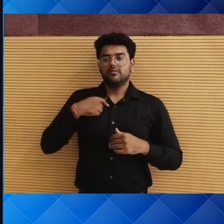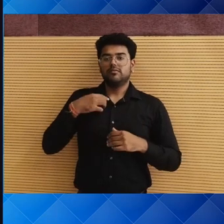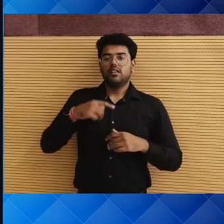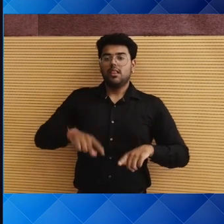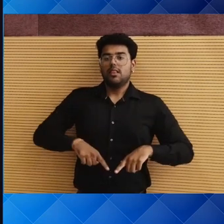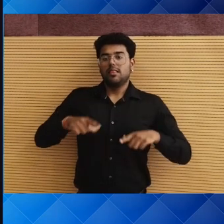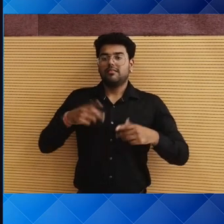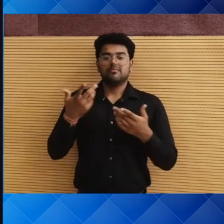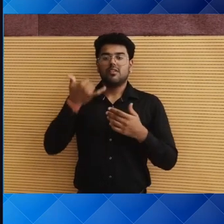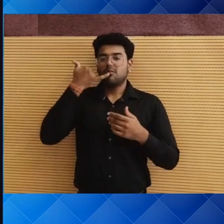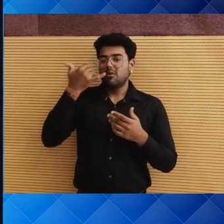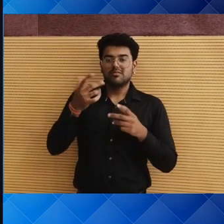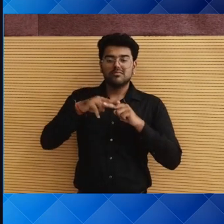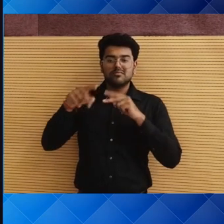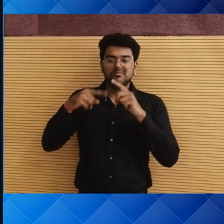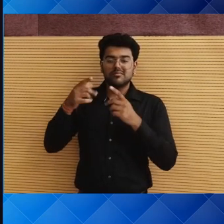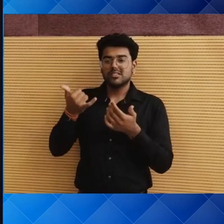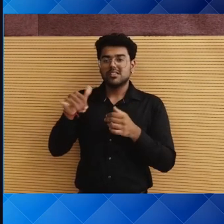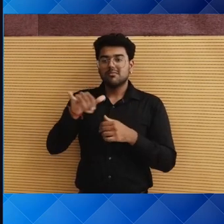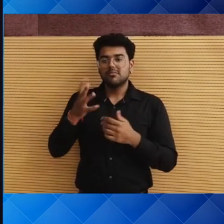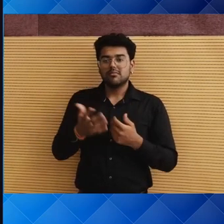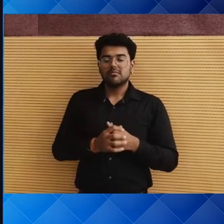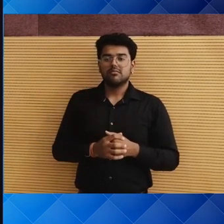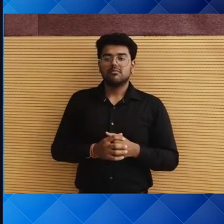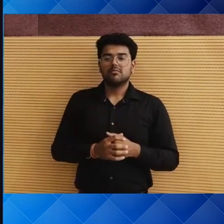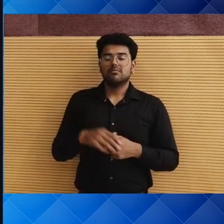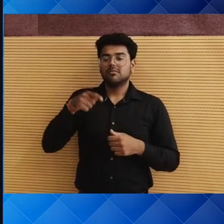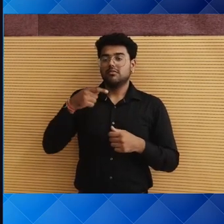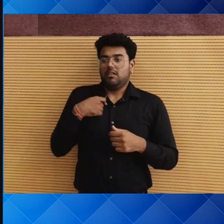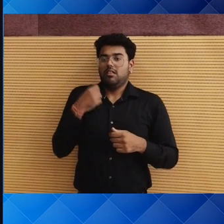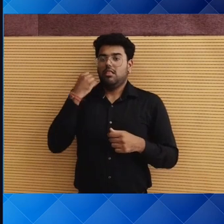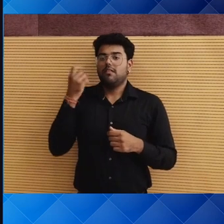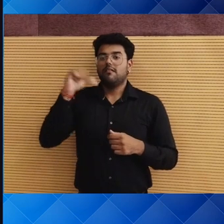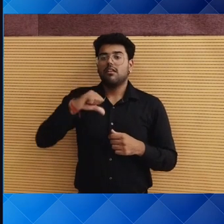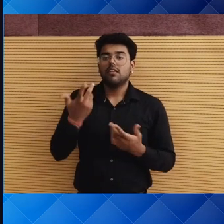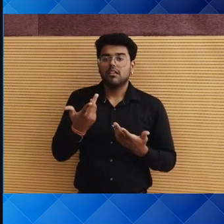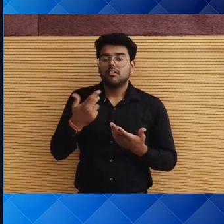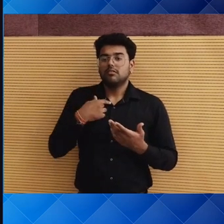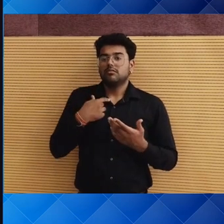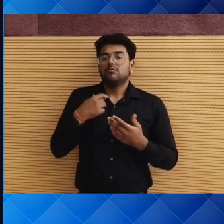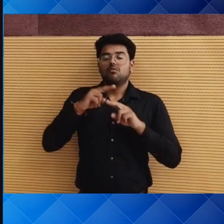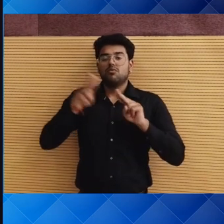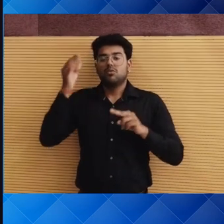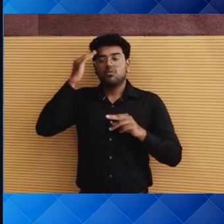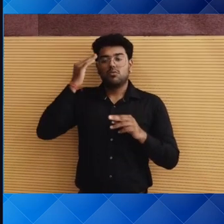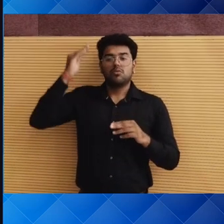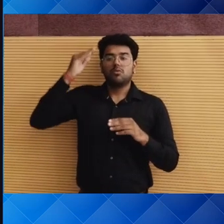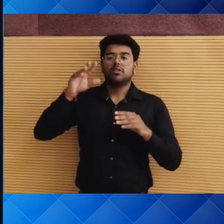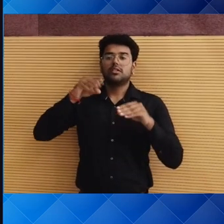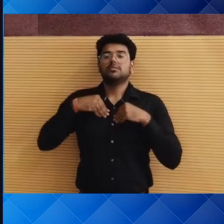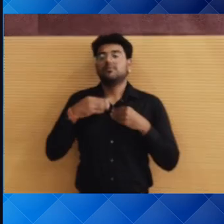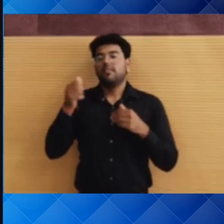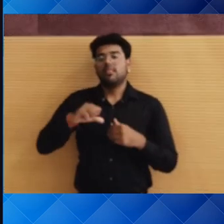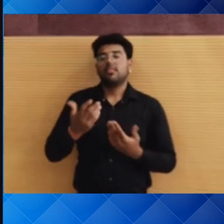जीवंतमान मोबाइल फैक्ट्री है। इसमें उसको जब तक नहीं समझेंगे तब तक हम संपूर्ण ज्ञान की अधिकार